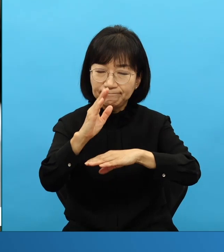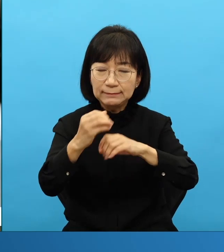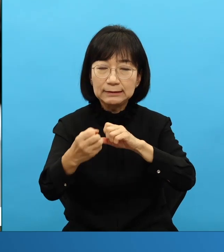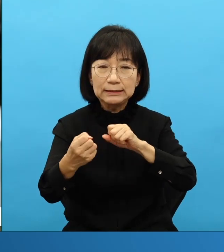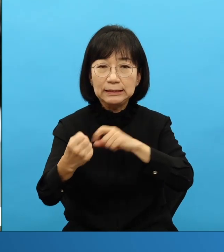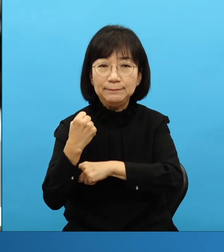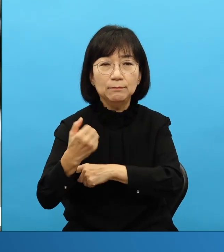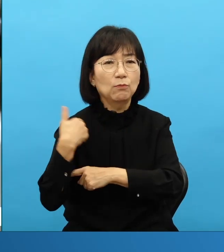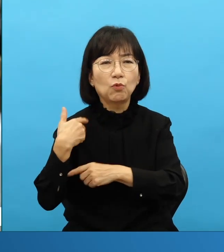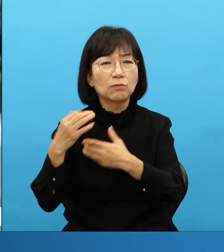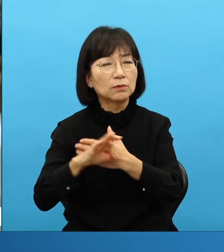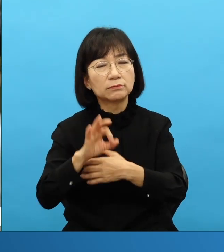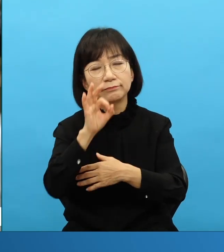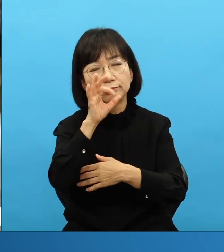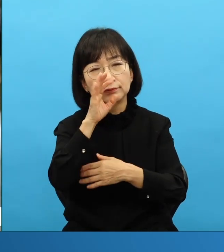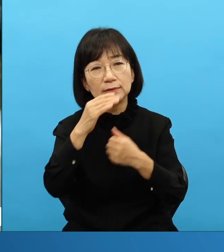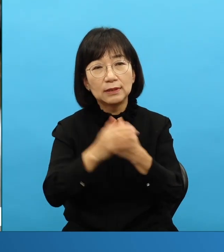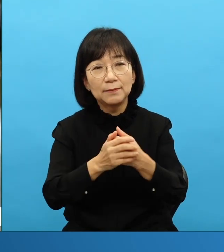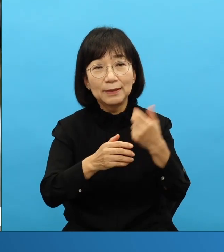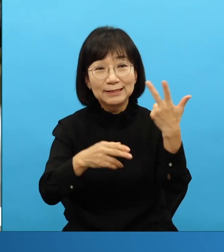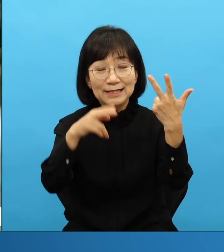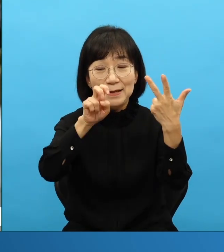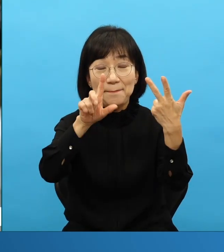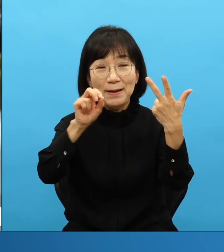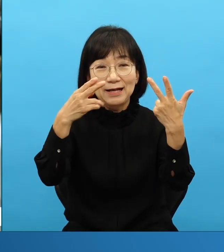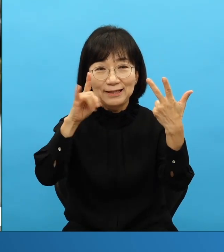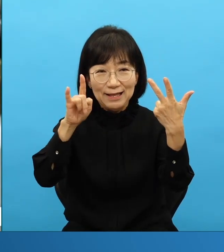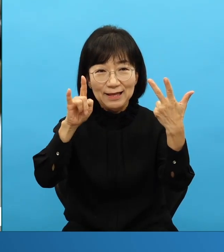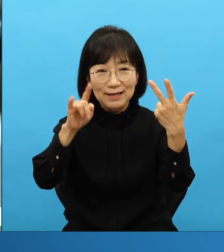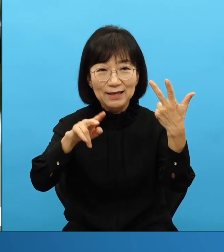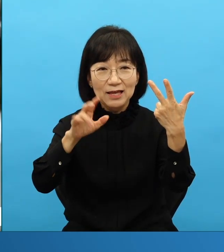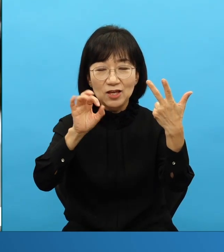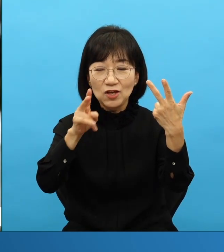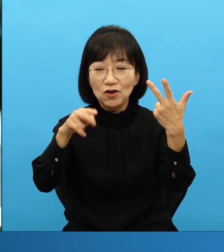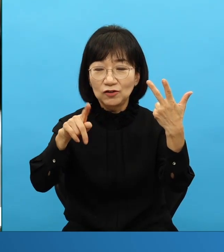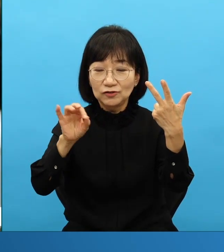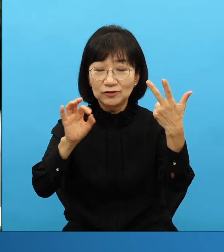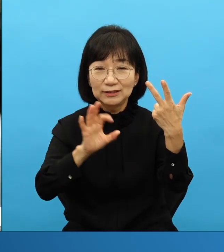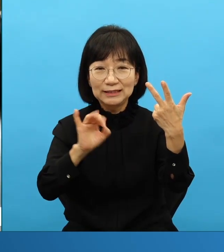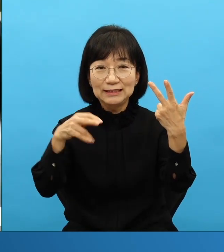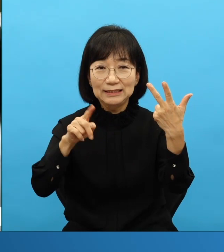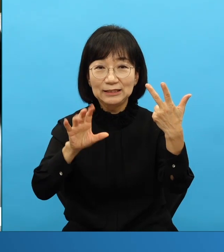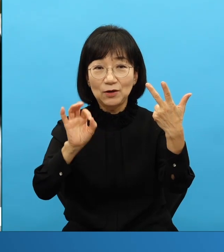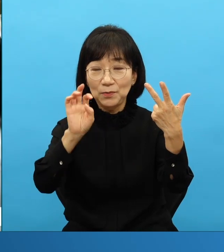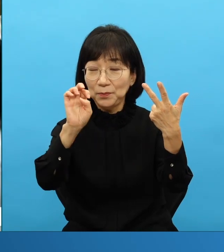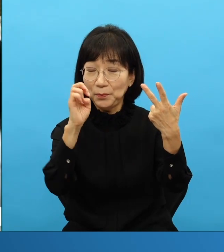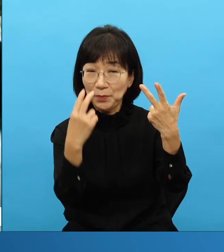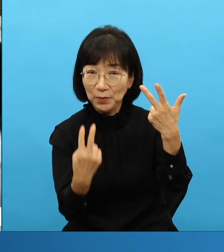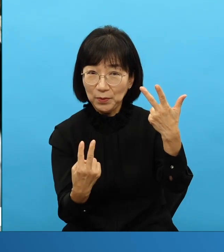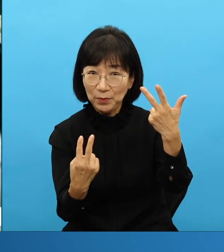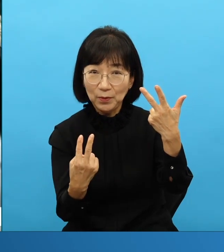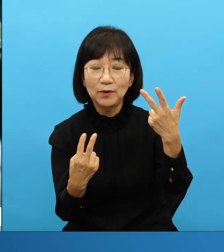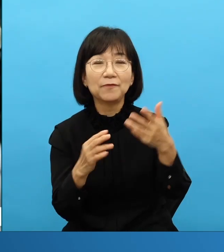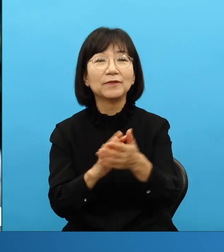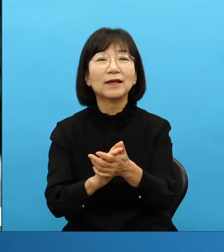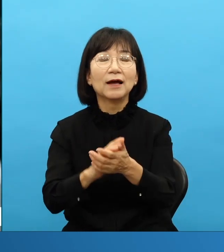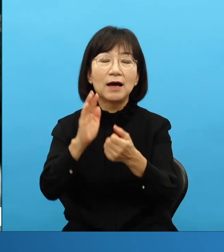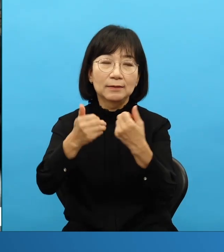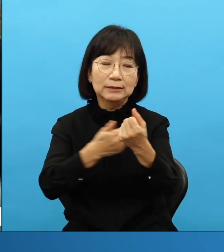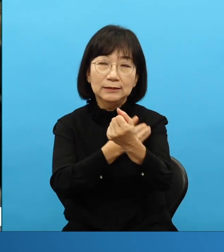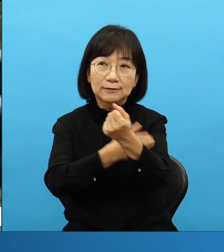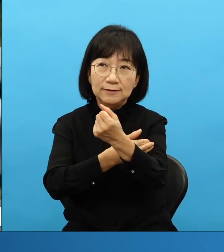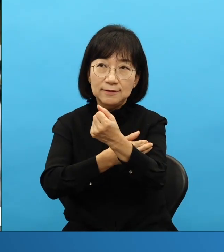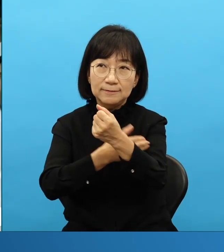7여정, 7이정표를 25 하나님 나라, 영원 보좌의 작품이 나올 때까지 24